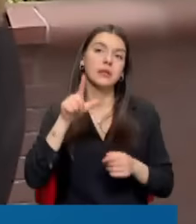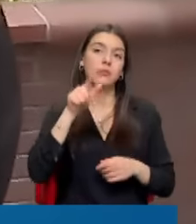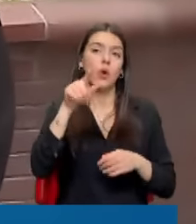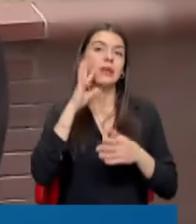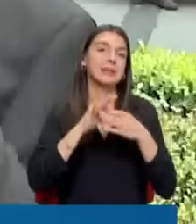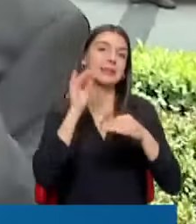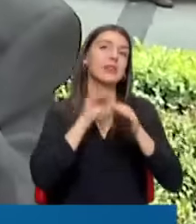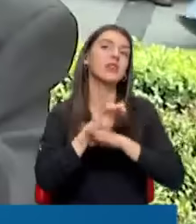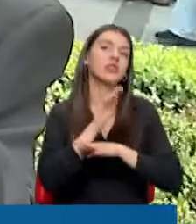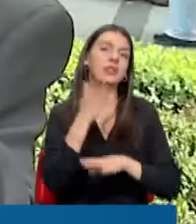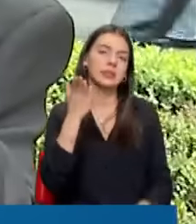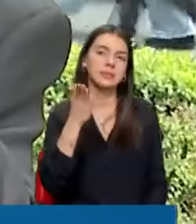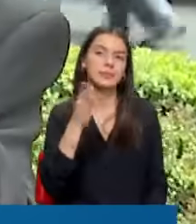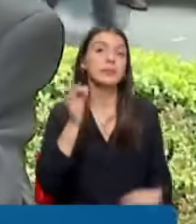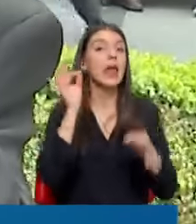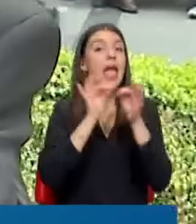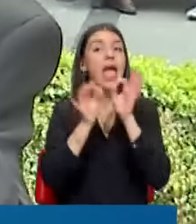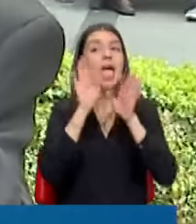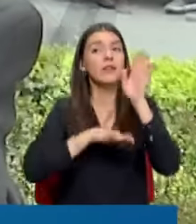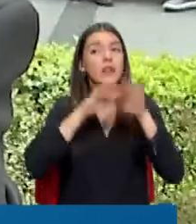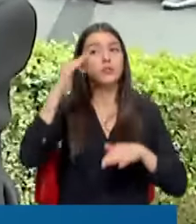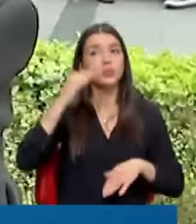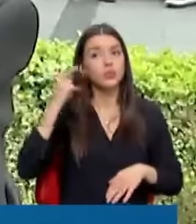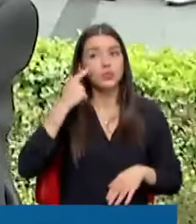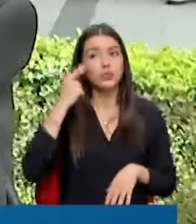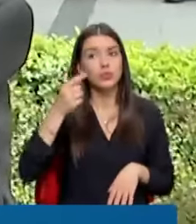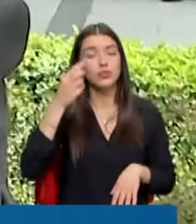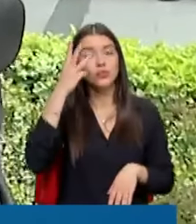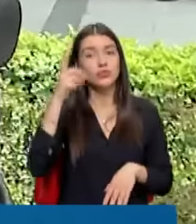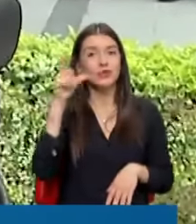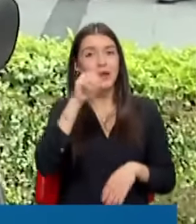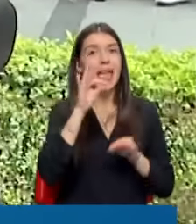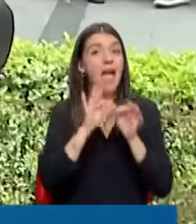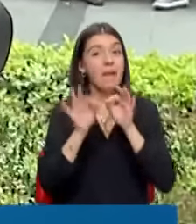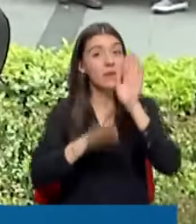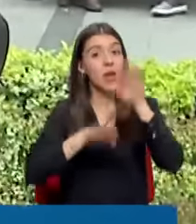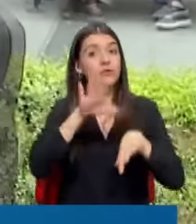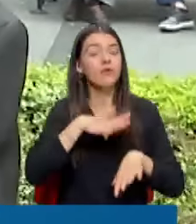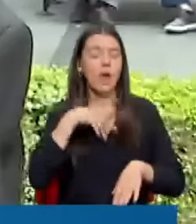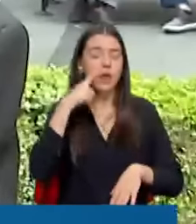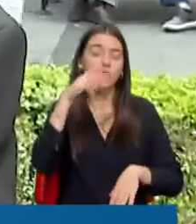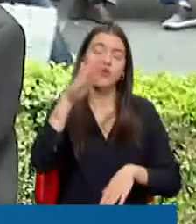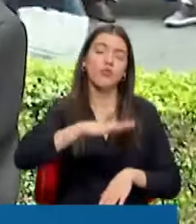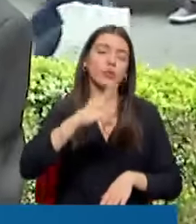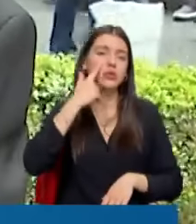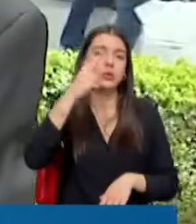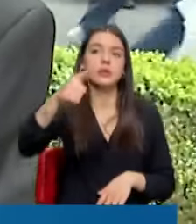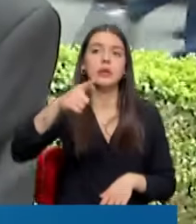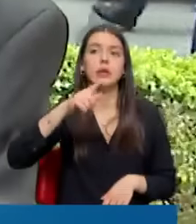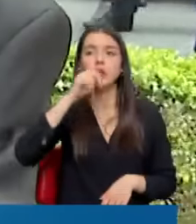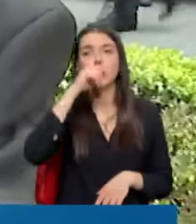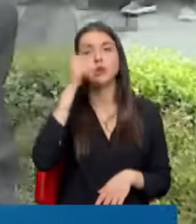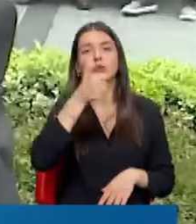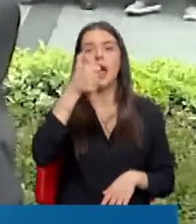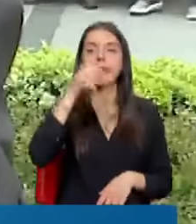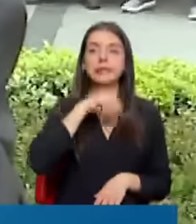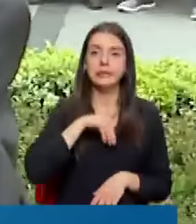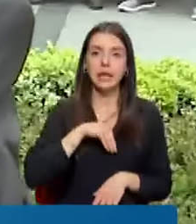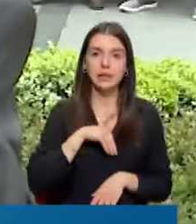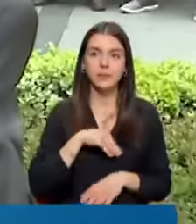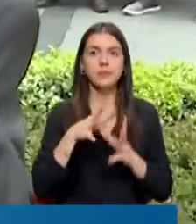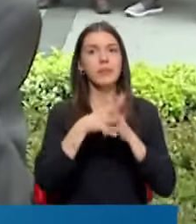normal geçinebilsin. Enflasyon düşük gösteriyorlar yani. 3 aylık enflasyon var, onlar düşük gösterecekler. Benim hesabım 106 falan çıkar.